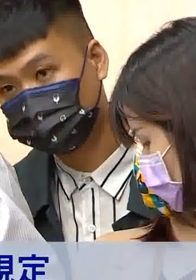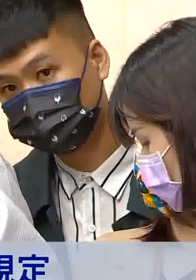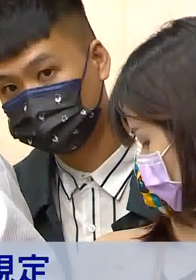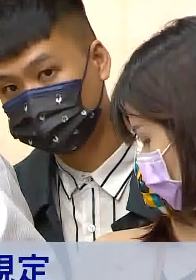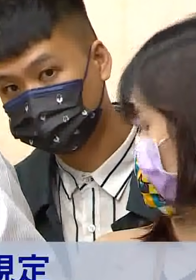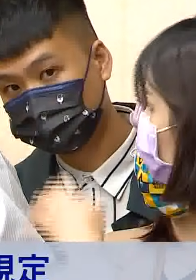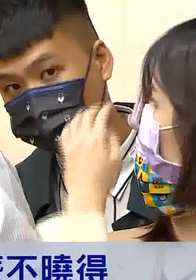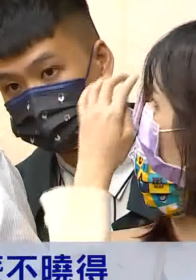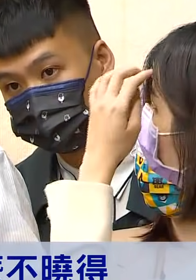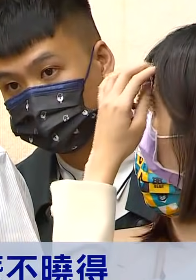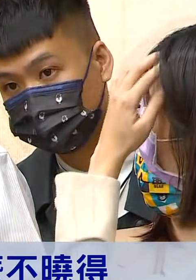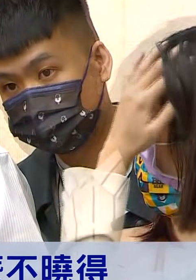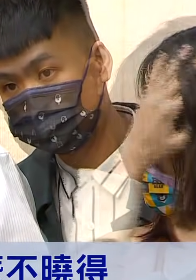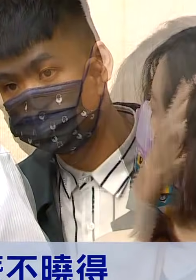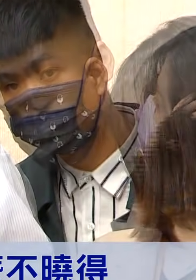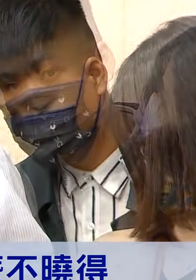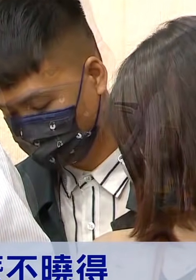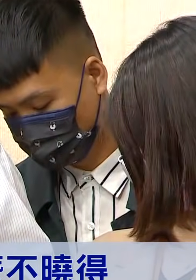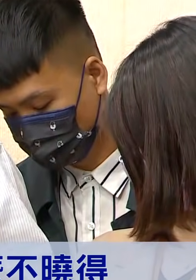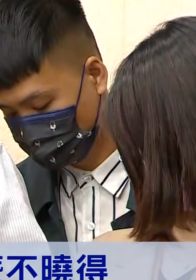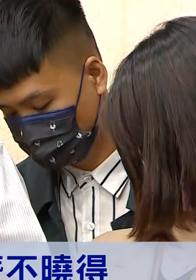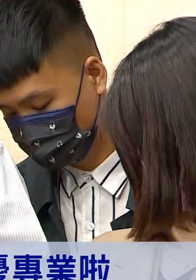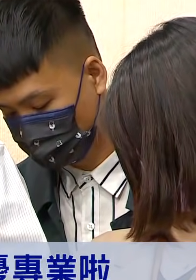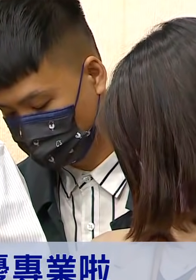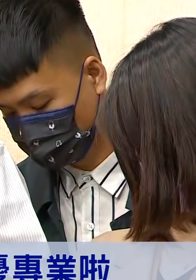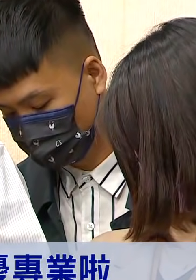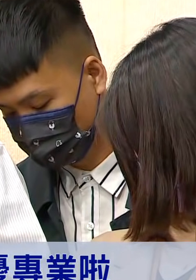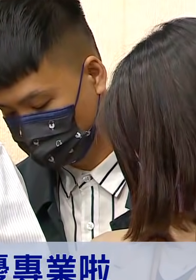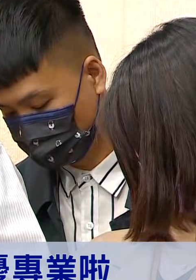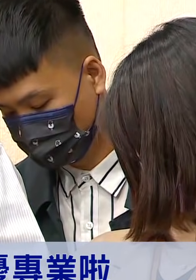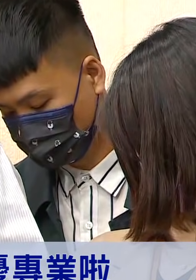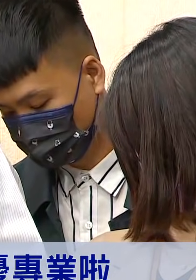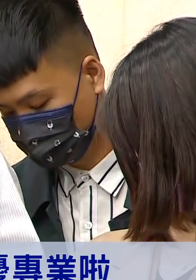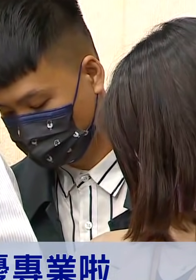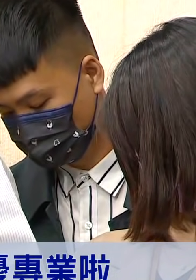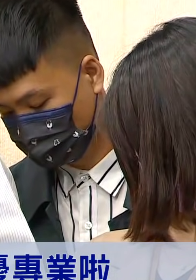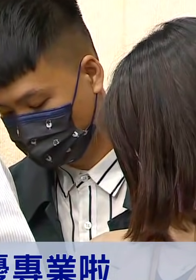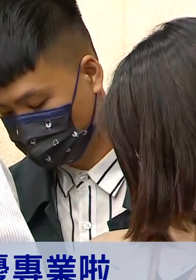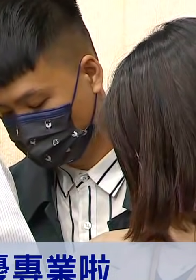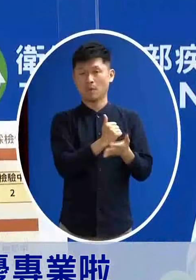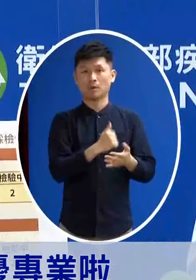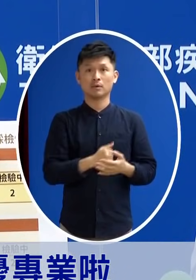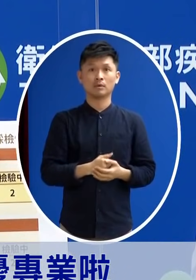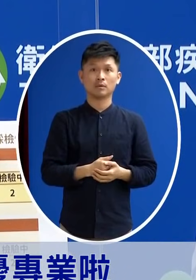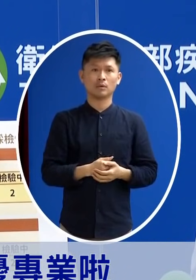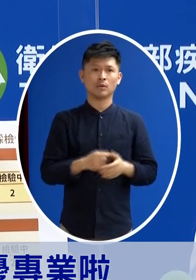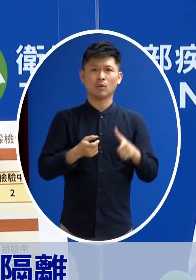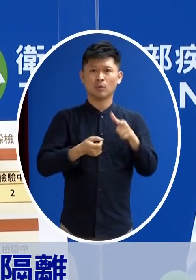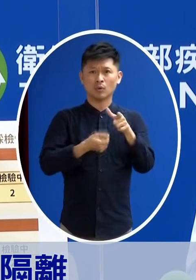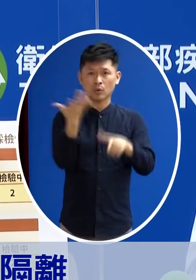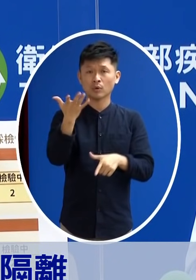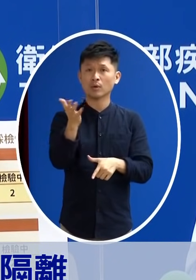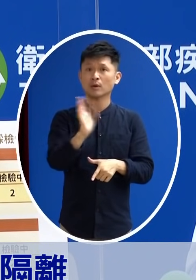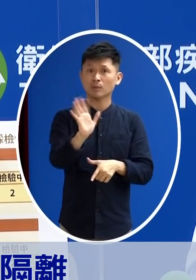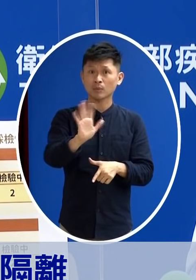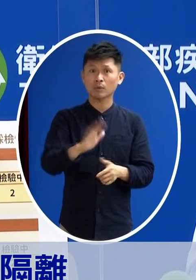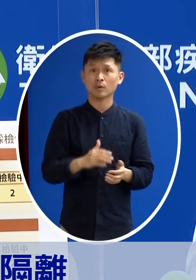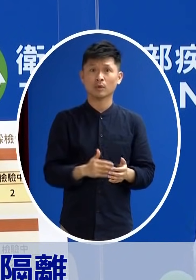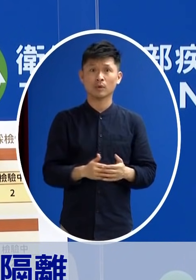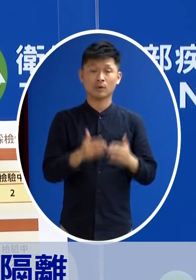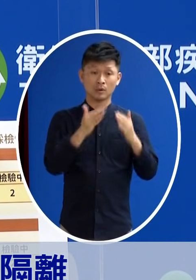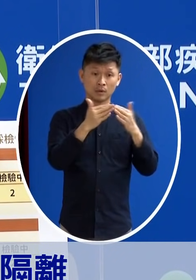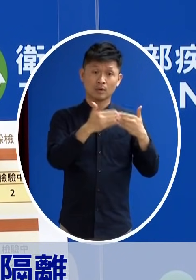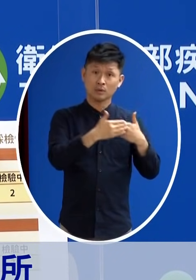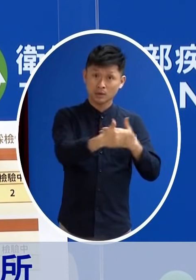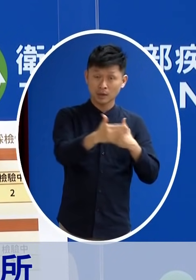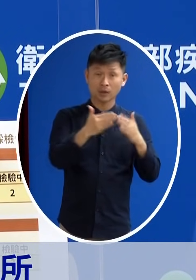疫规定是什么时候放宽，我都不晓得，所以千万不要政治去干扰专业。 不公告这个所谓居家隔离、居